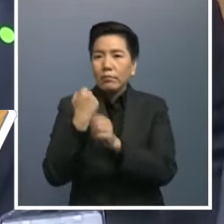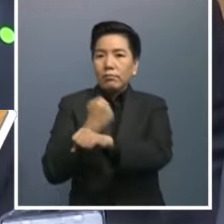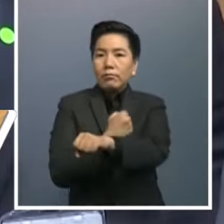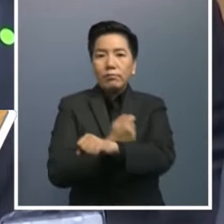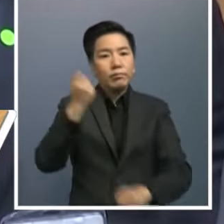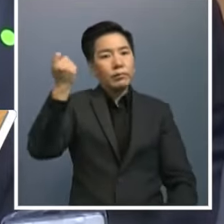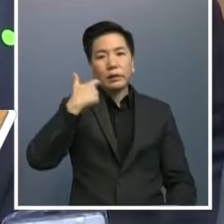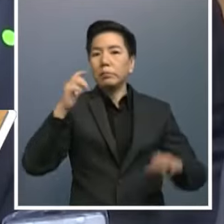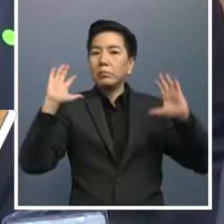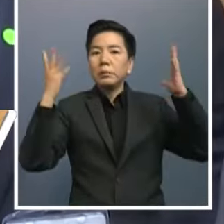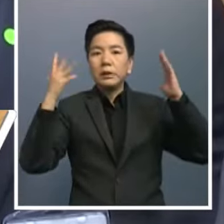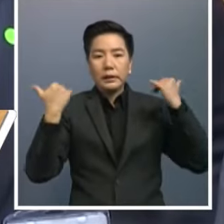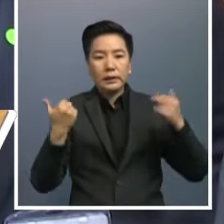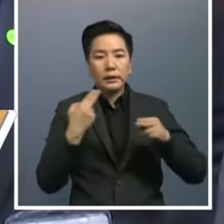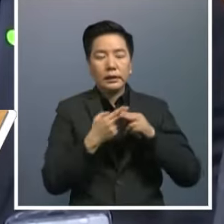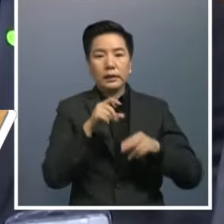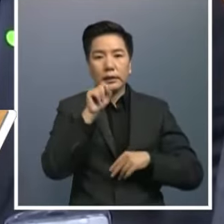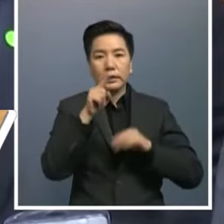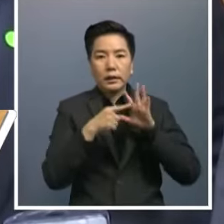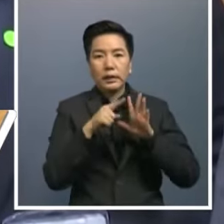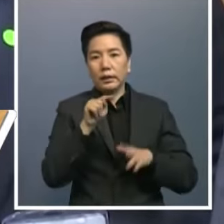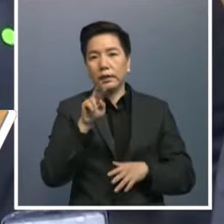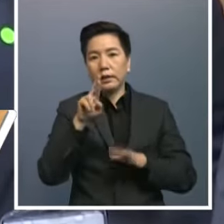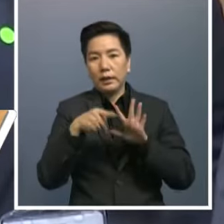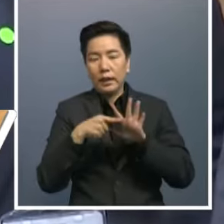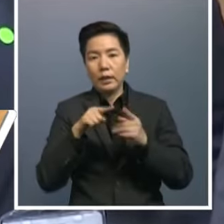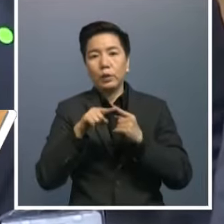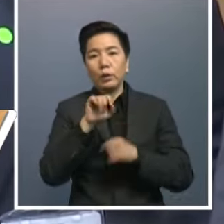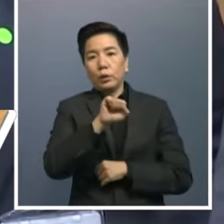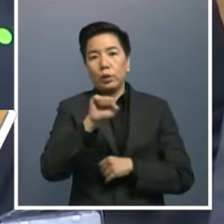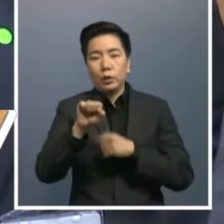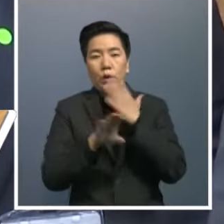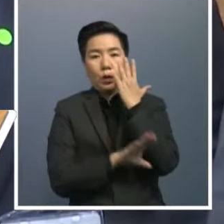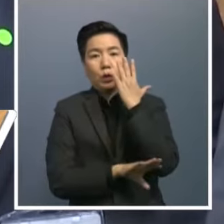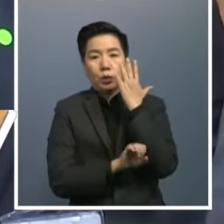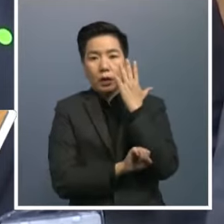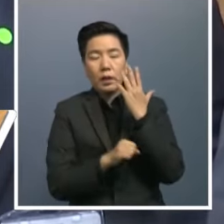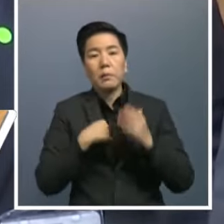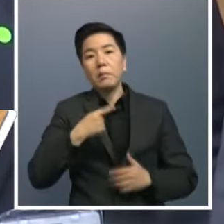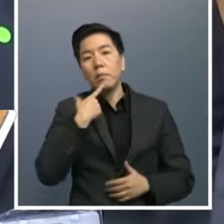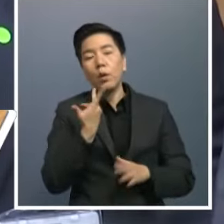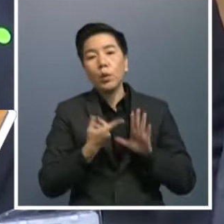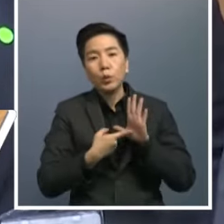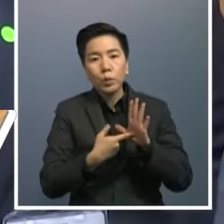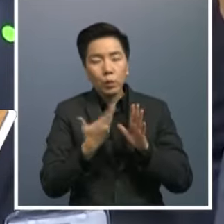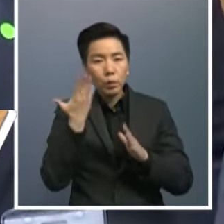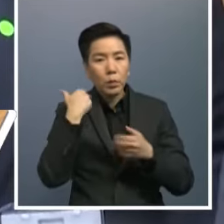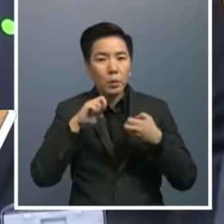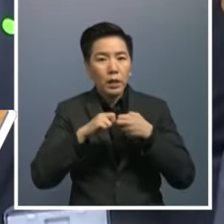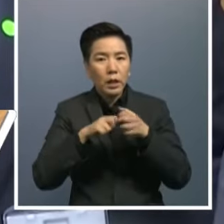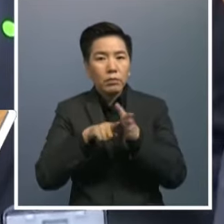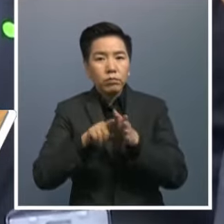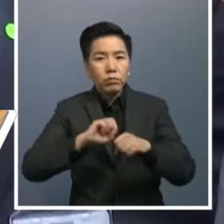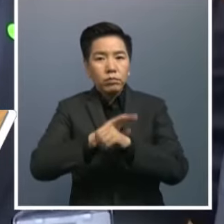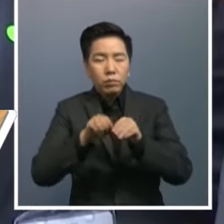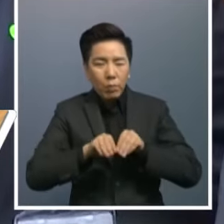ทนใดๆด้านนายสัตราศรีปานสสจังหวัดสงขลาจากพรรคพลังประชารัฐได้ยกตัวอย่างในช่วงที่มีการแพร่ระบาด